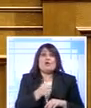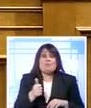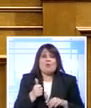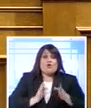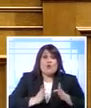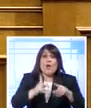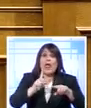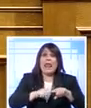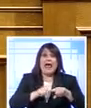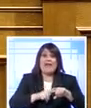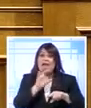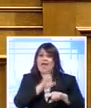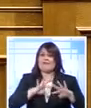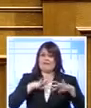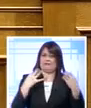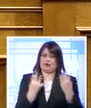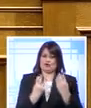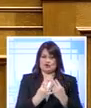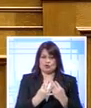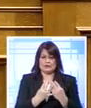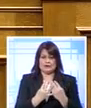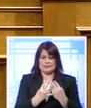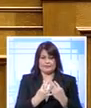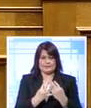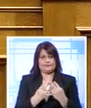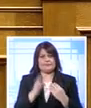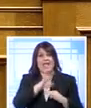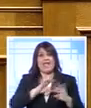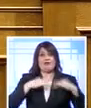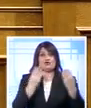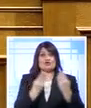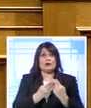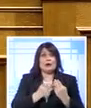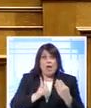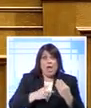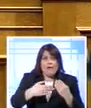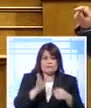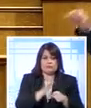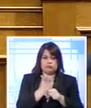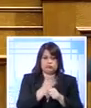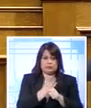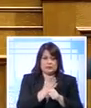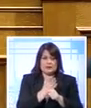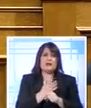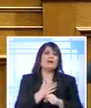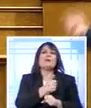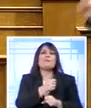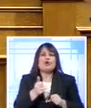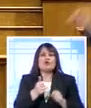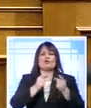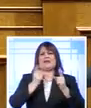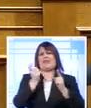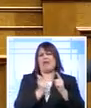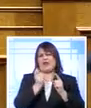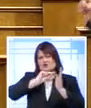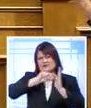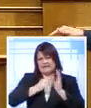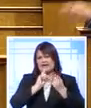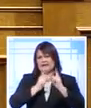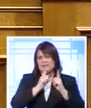της χώρας μας στην Ευρωζώνη, αλλά και για την ίδια την Ευρωζώνη που κινδυνεύει με διάλυση, είναι τα μνημόνια, οι δανειακές συμβάσεις